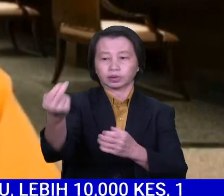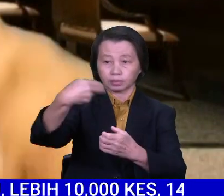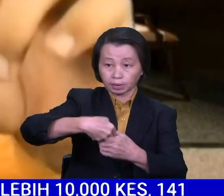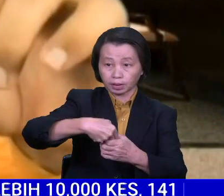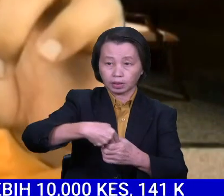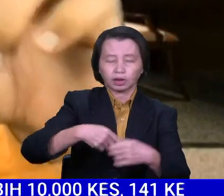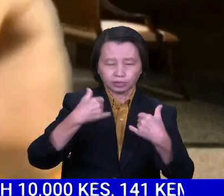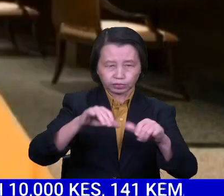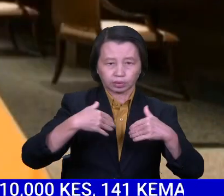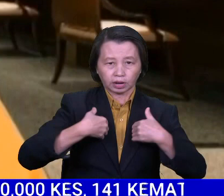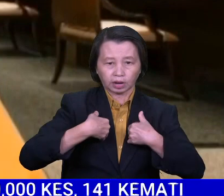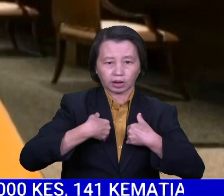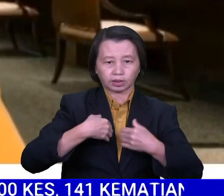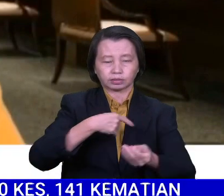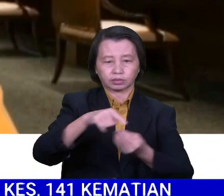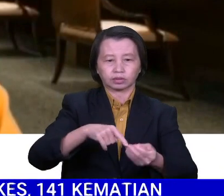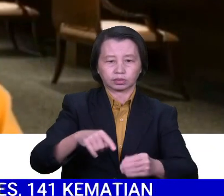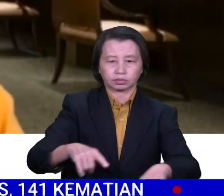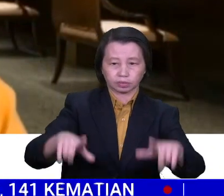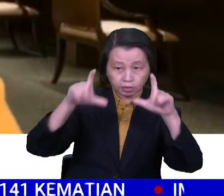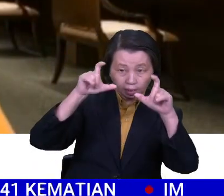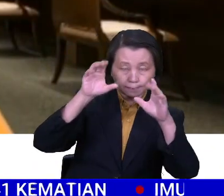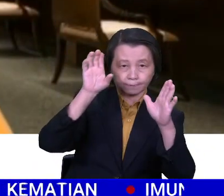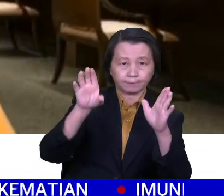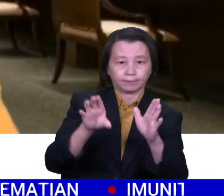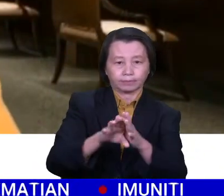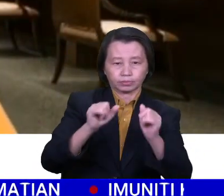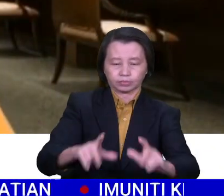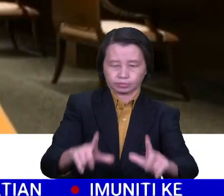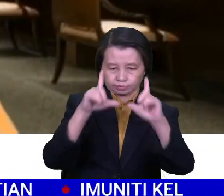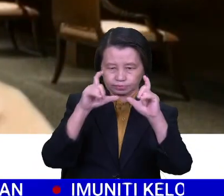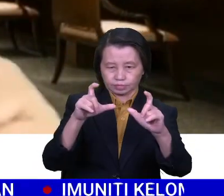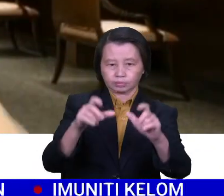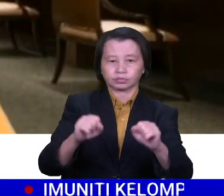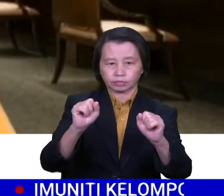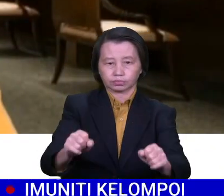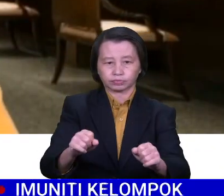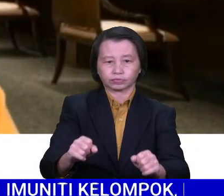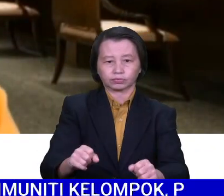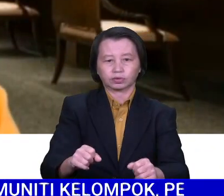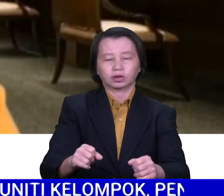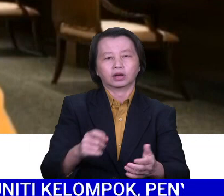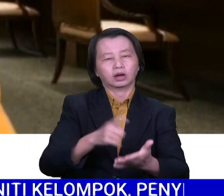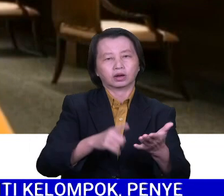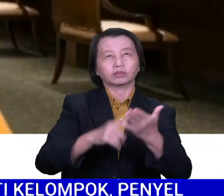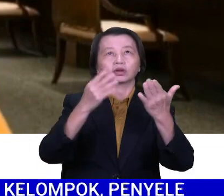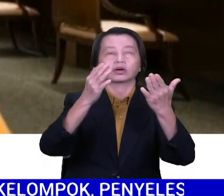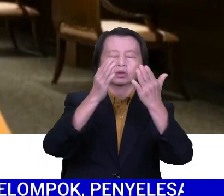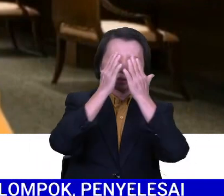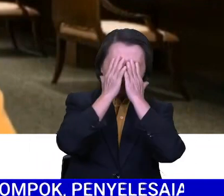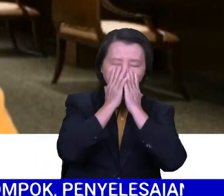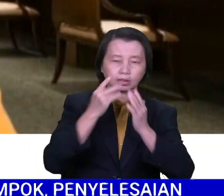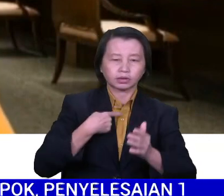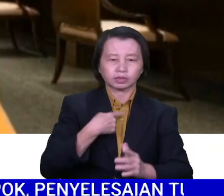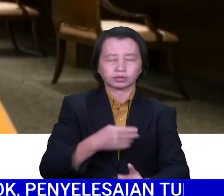masa lagi boleh ambil gambar Di skrin TV masing-masing boleh Snap boleh print screen Alhamdulillah